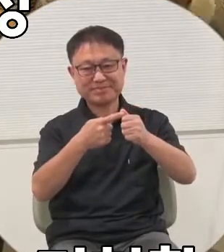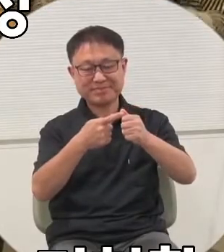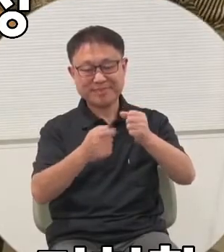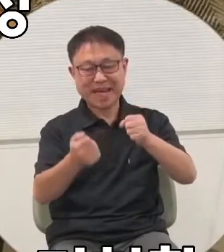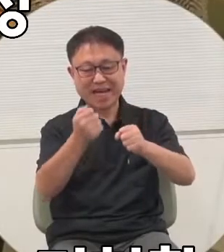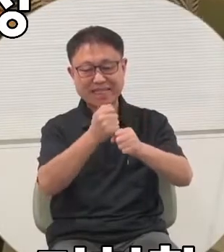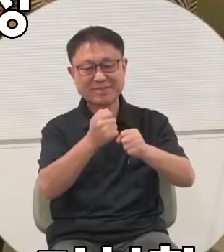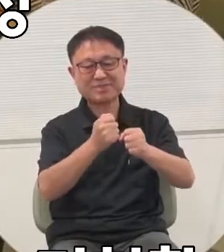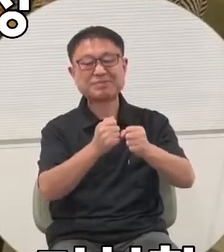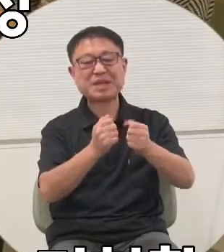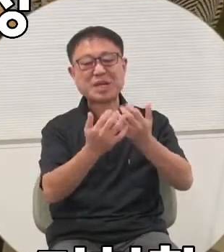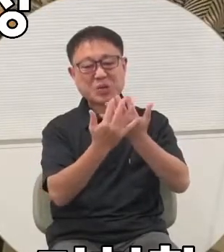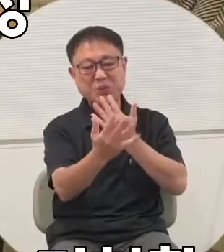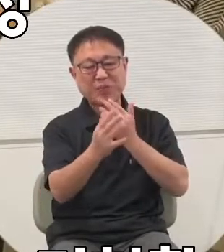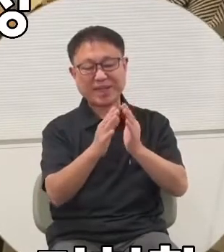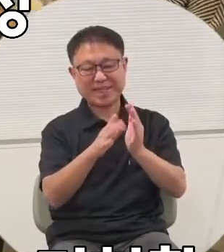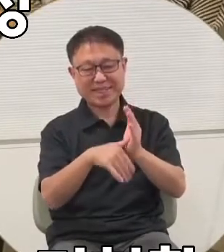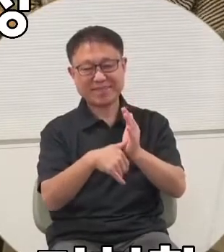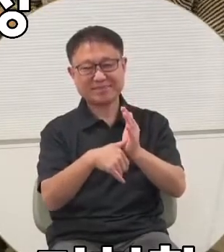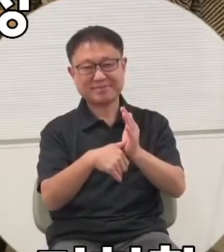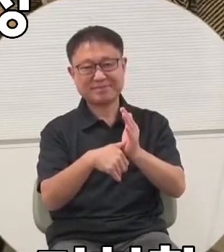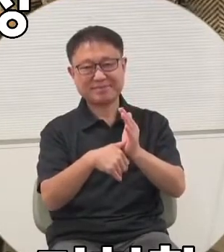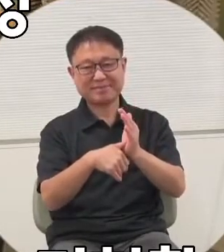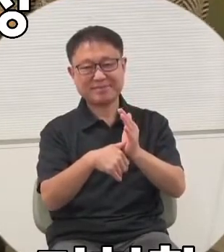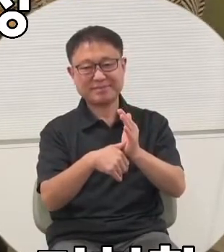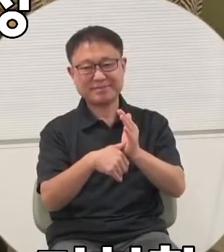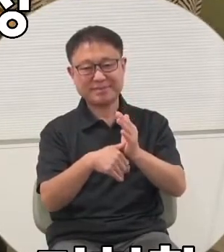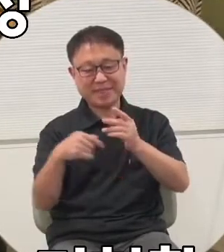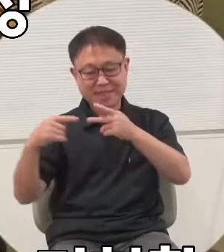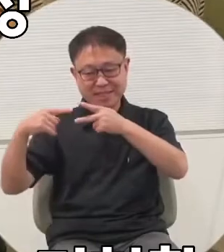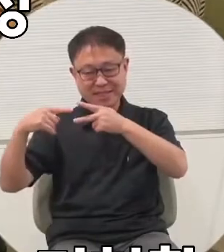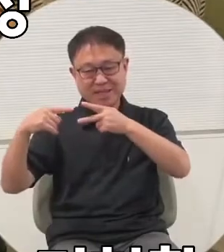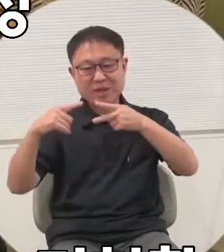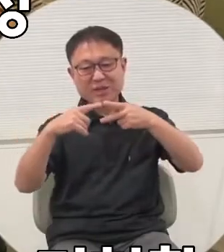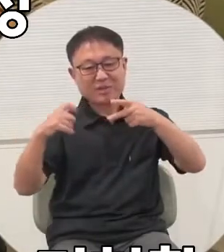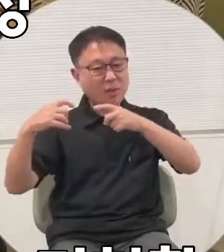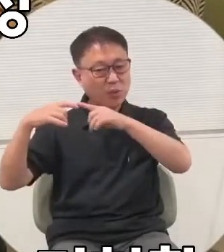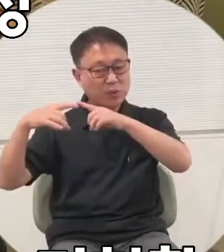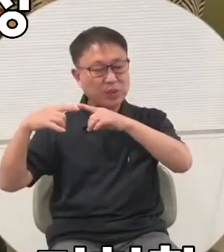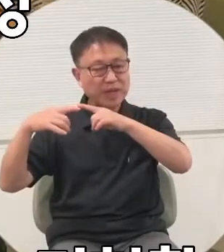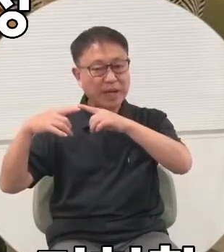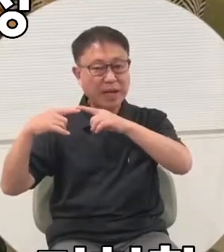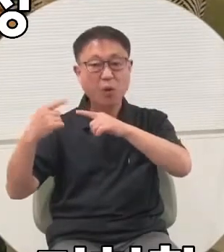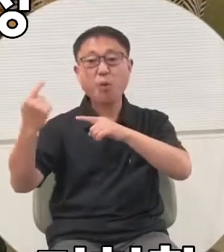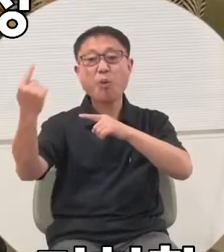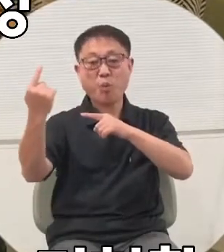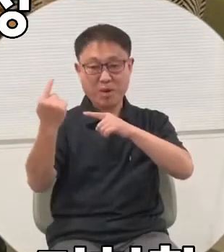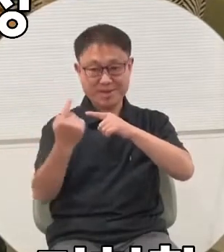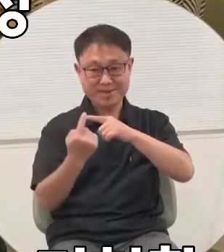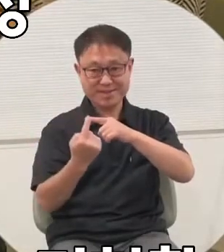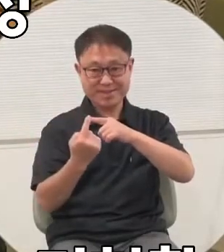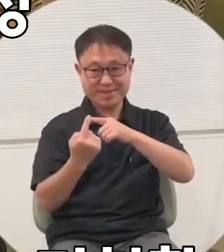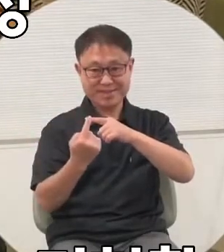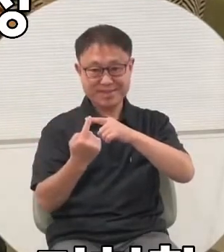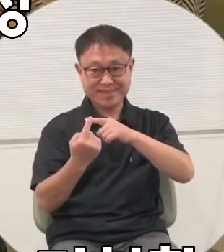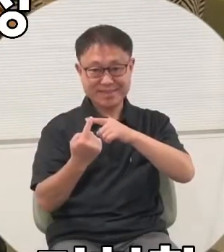저희가 했을 때 우리 예, 서대문 공동체 라디오가 오셔서 생중계.